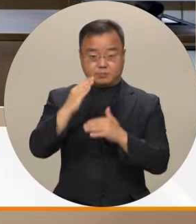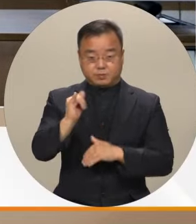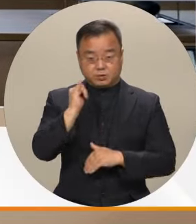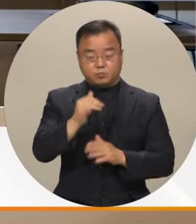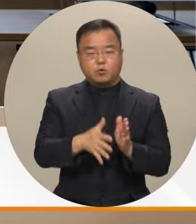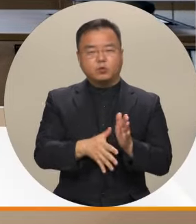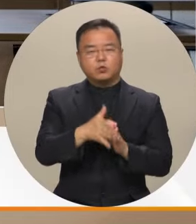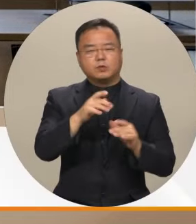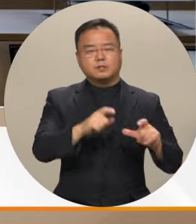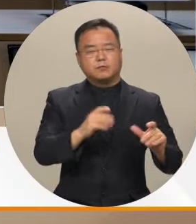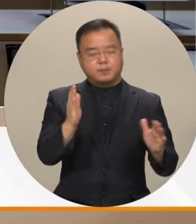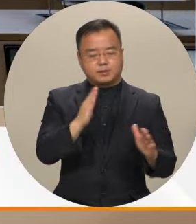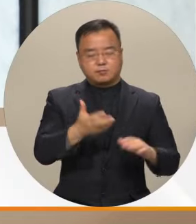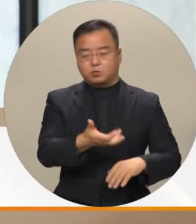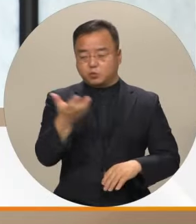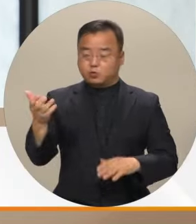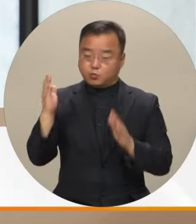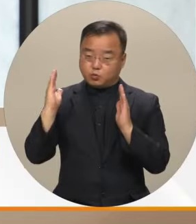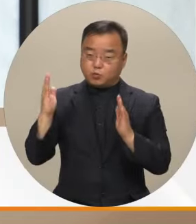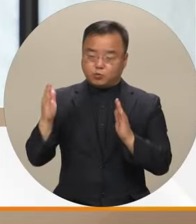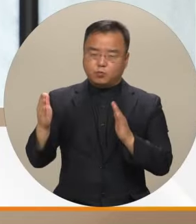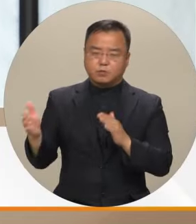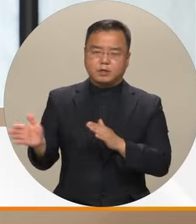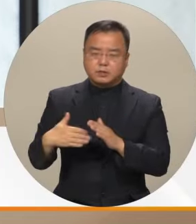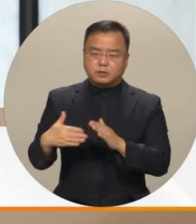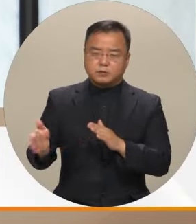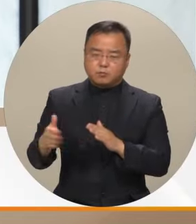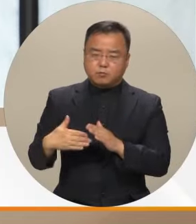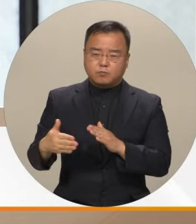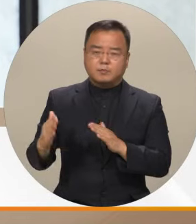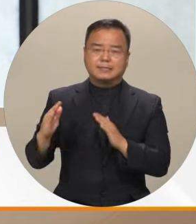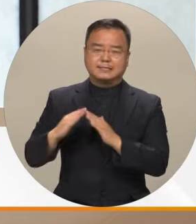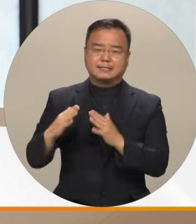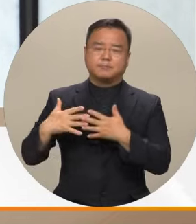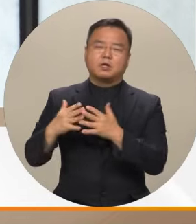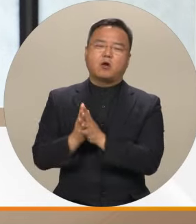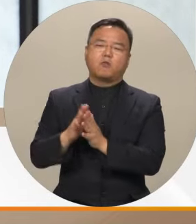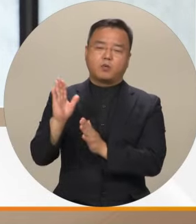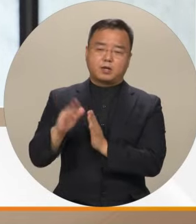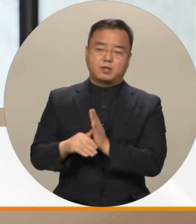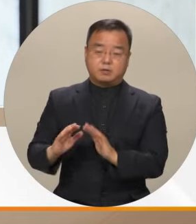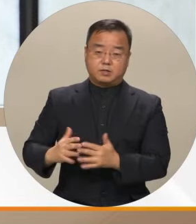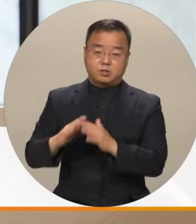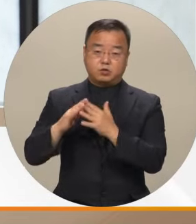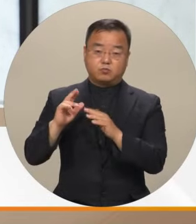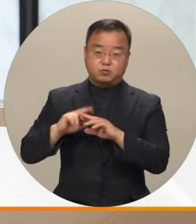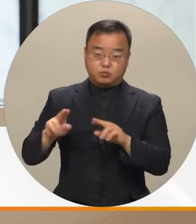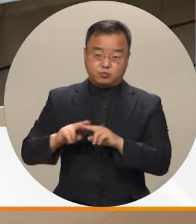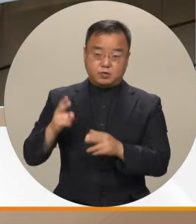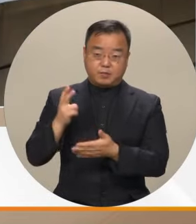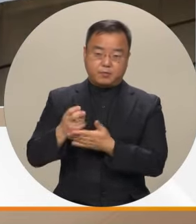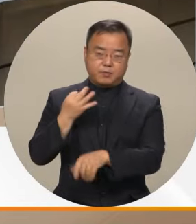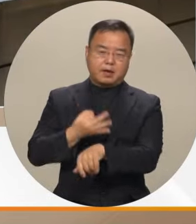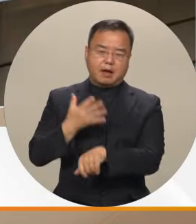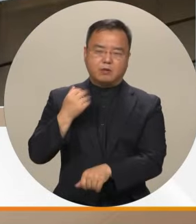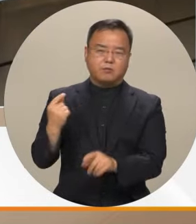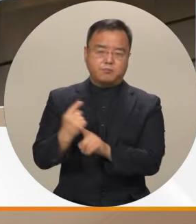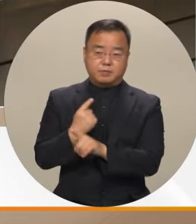농촌유학 활성화와 소규모 빈집 철거시 건축물 해제 절차 간소화 등이 포함됐습니다 특히